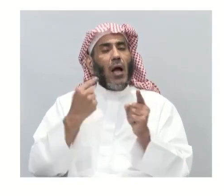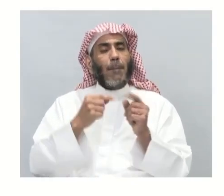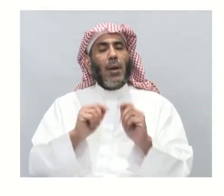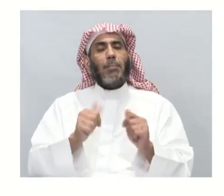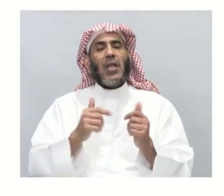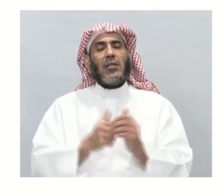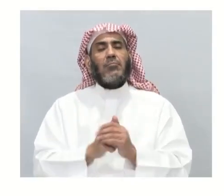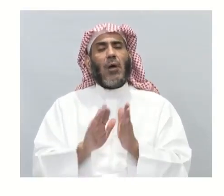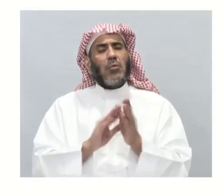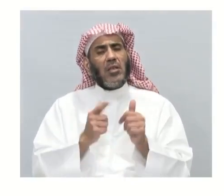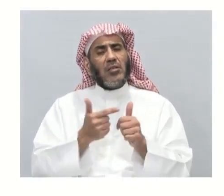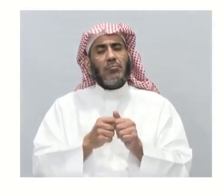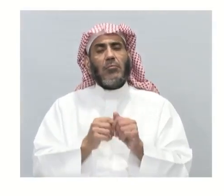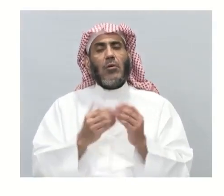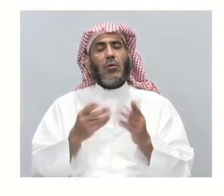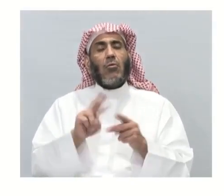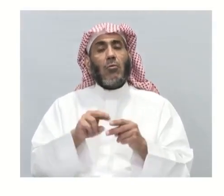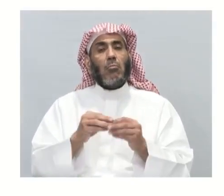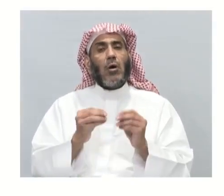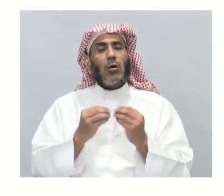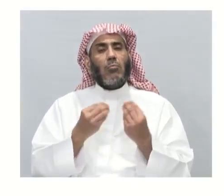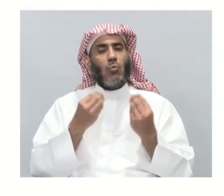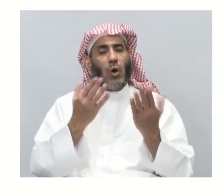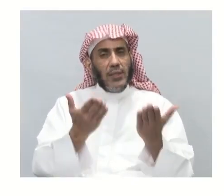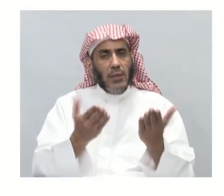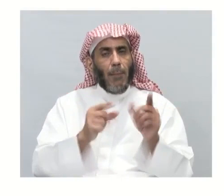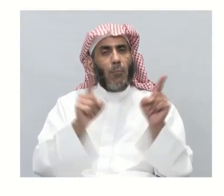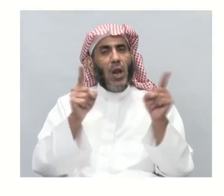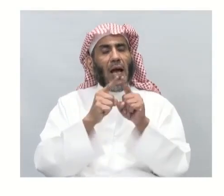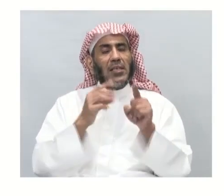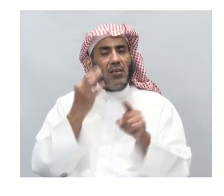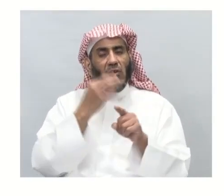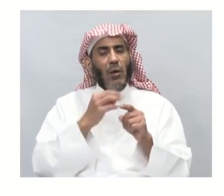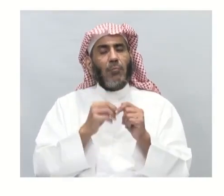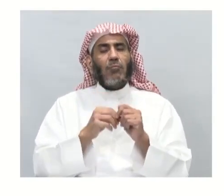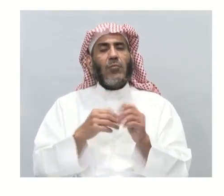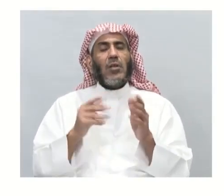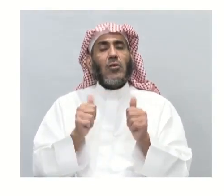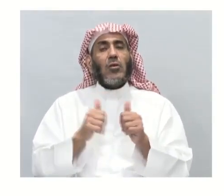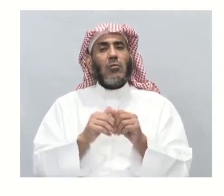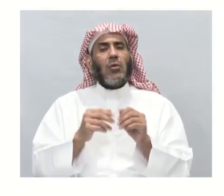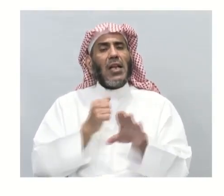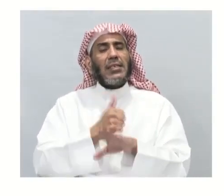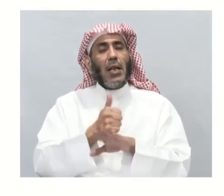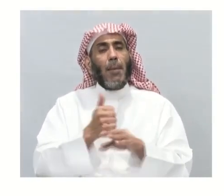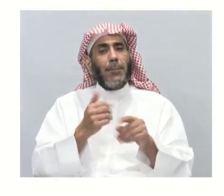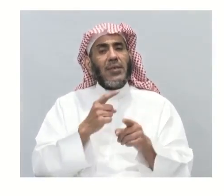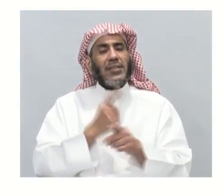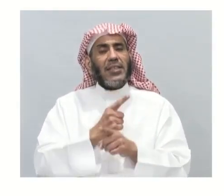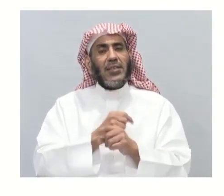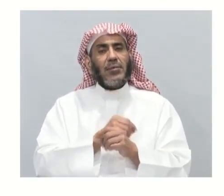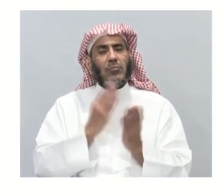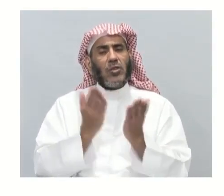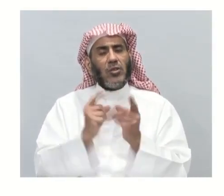بدايته ثم يعطي ملخصا شفهيا في نهايه الدروس انت الان تجيب اساليب التدريس التي